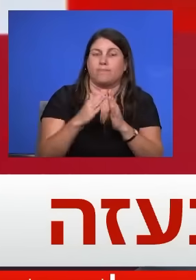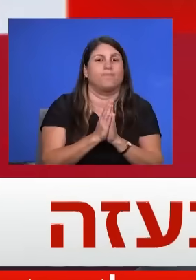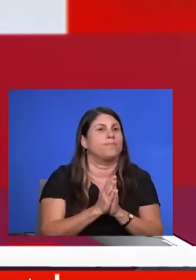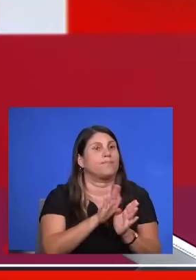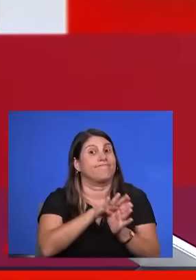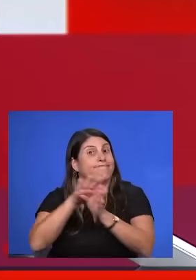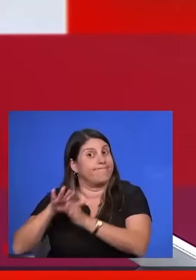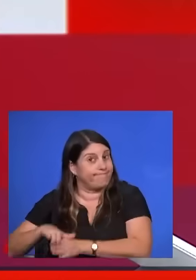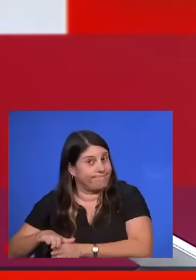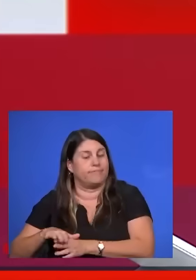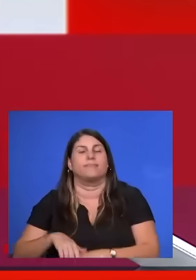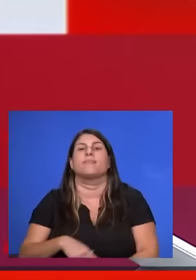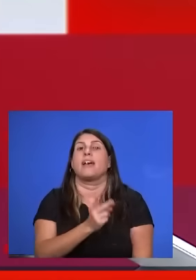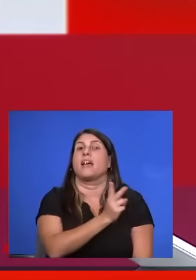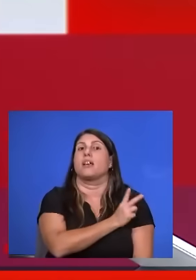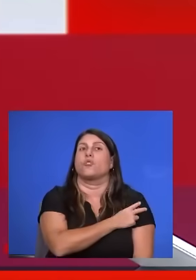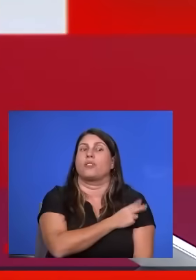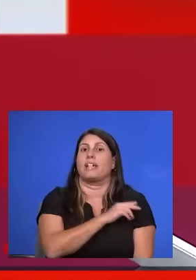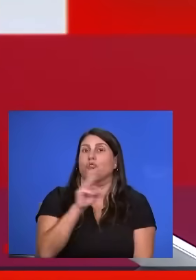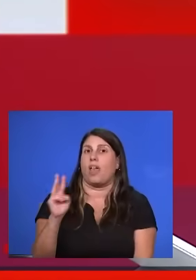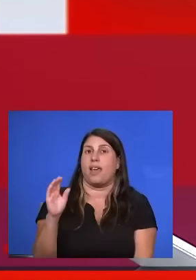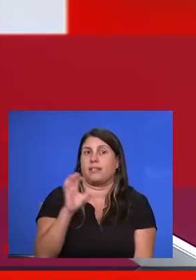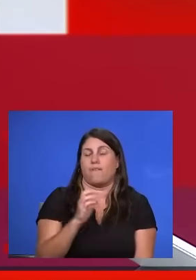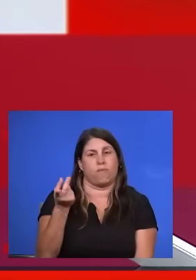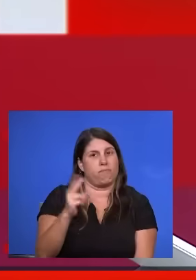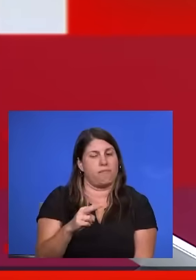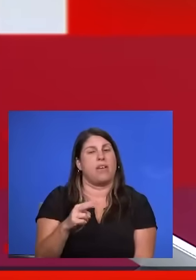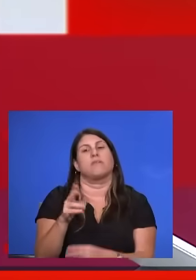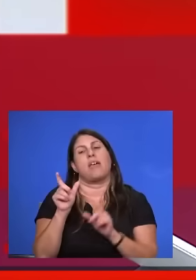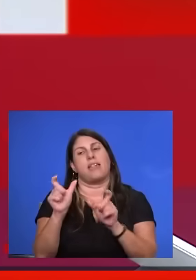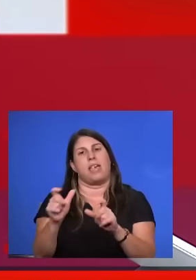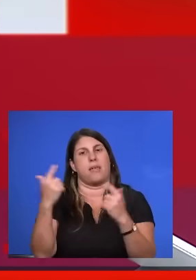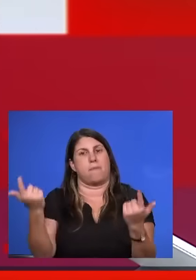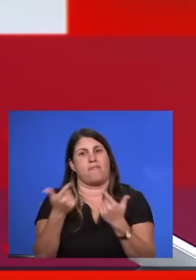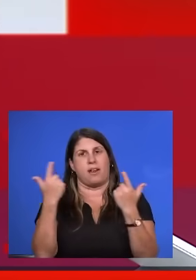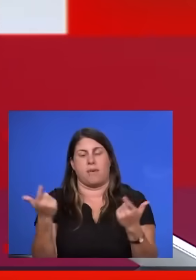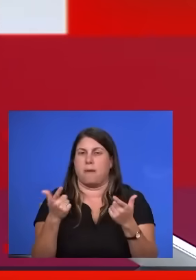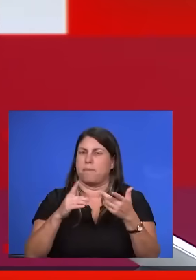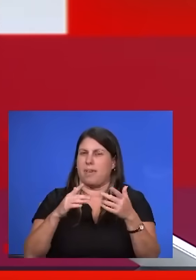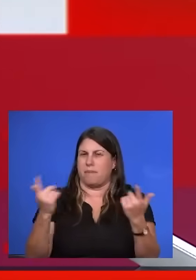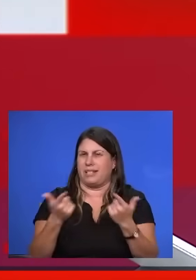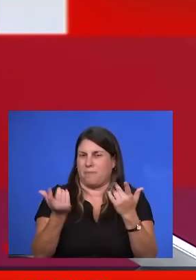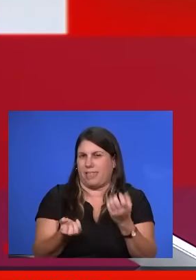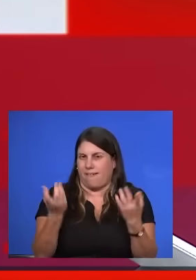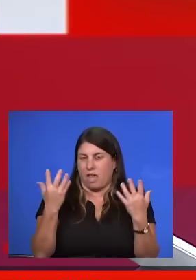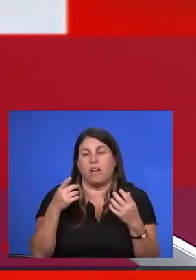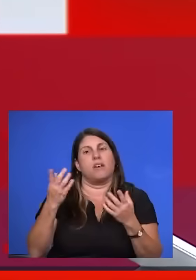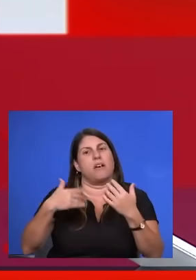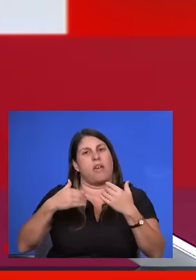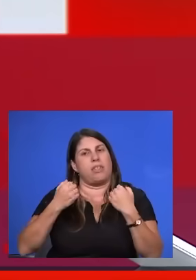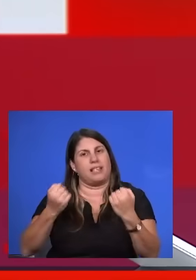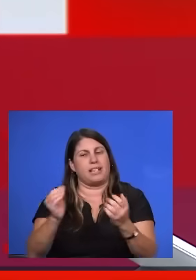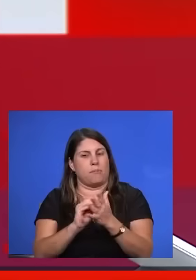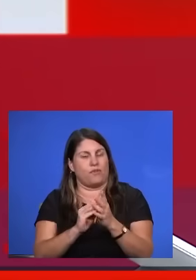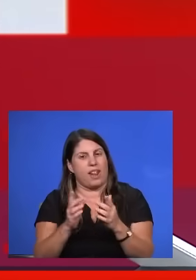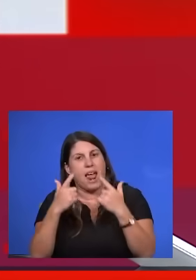השוטר שיאל כנפו נפל כשהגן על המבלים במסיבת הטבע ברעים. הוא נסע לשם כדי להבטיח אלפי חוגגים ולא חזר. נוב